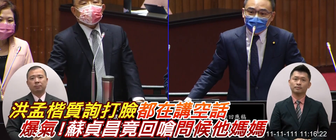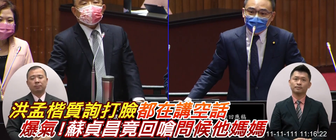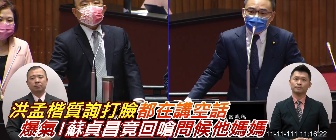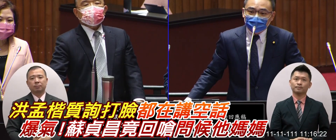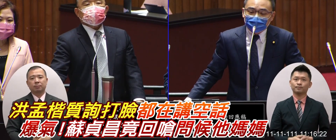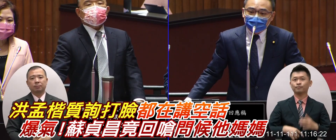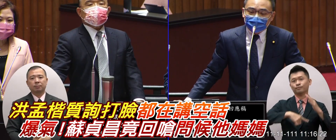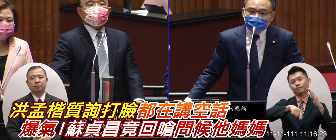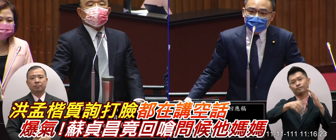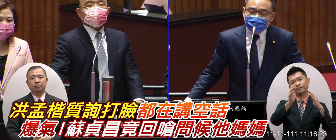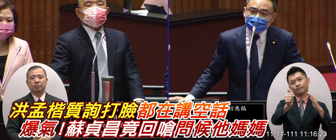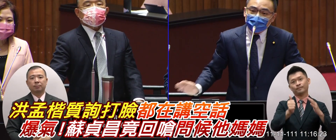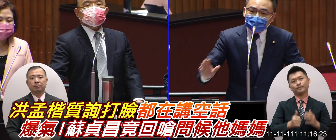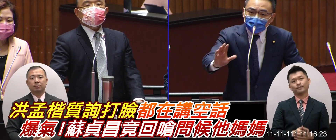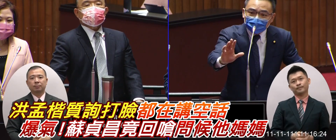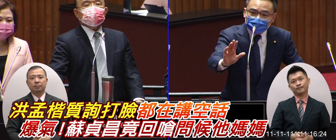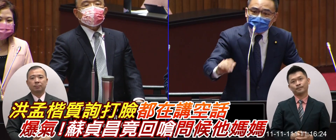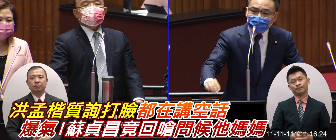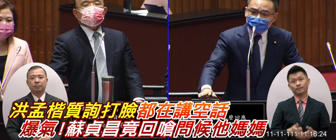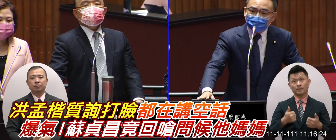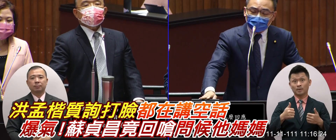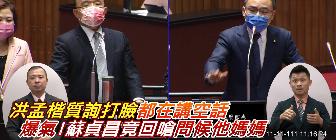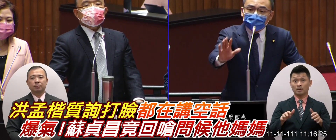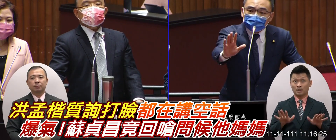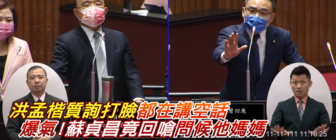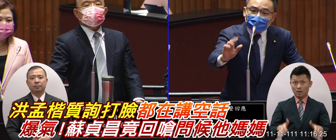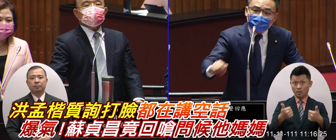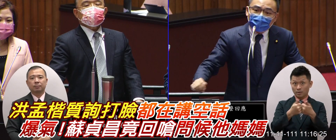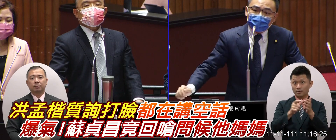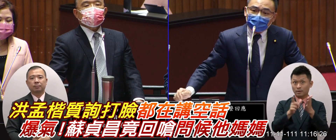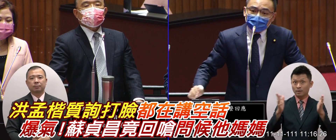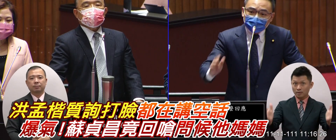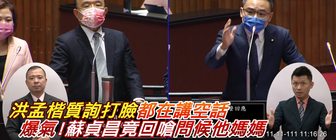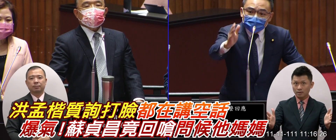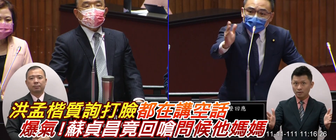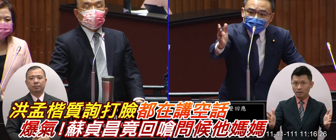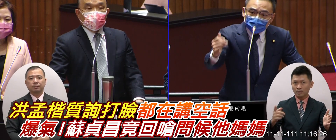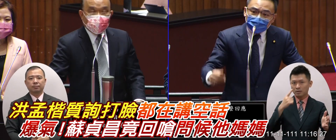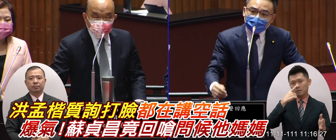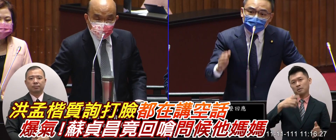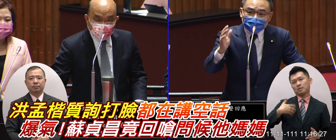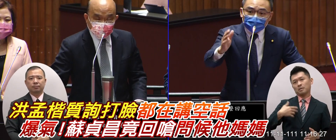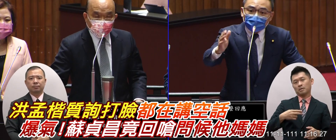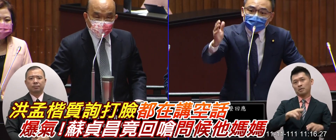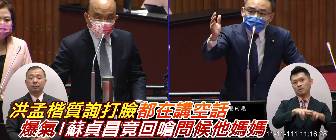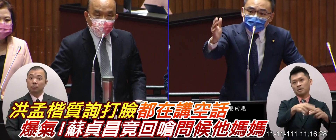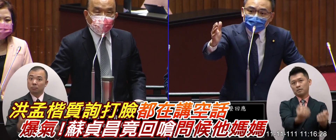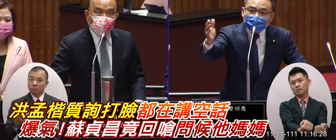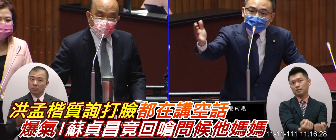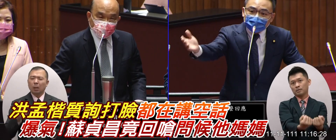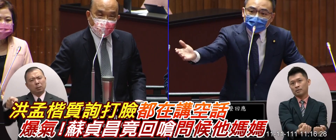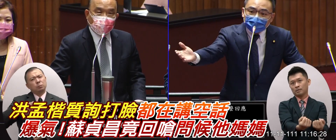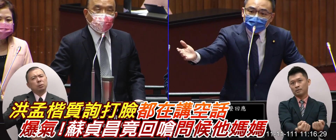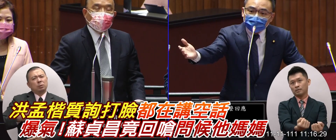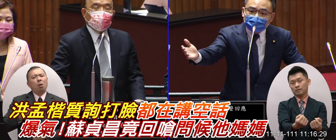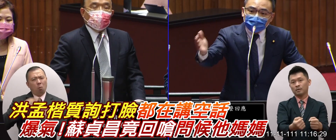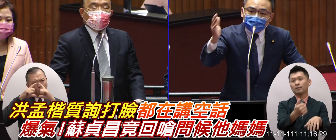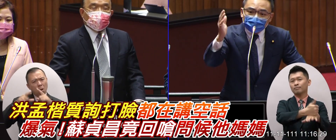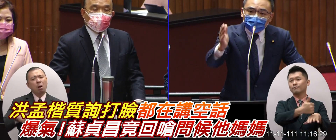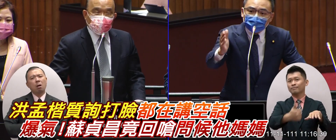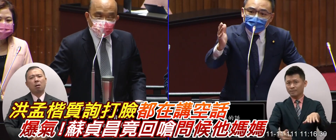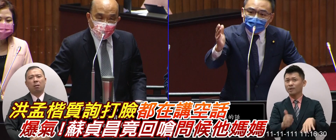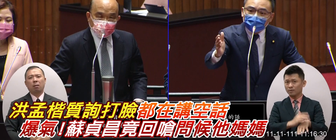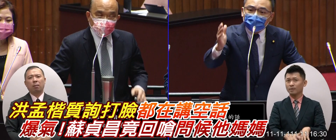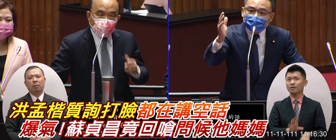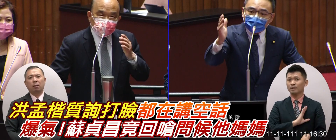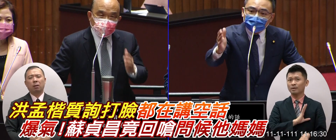长。这个会期很有，我不知道，人在位有一天总有会下台的时候，但